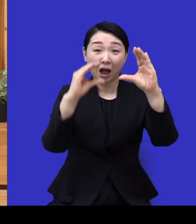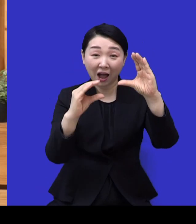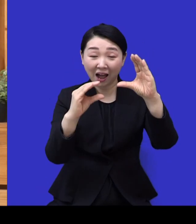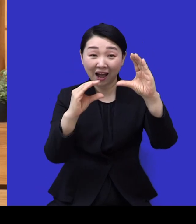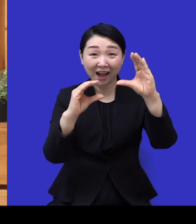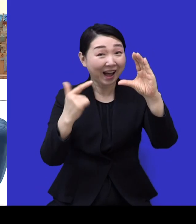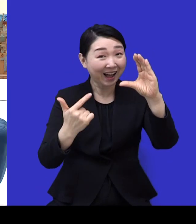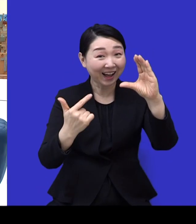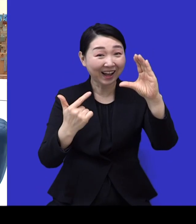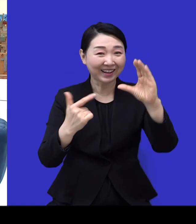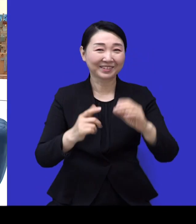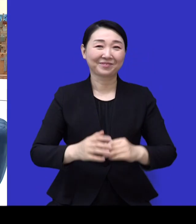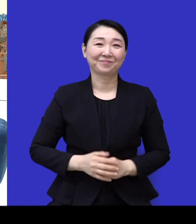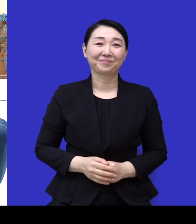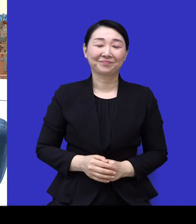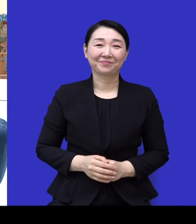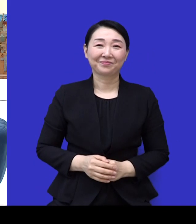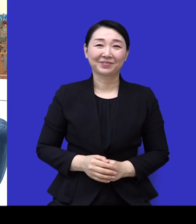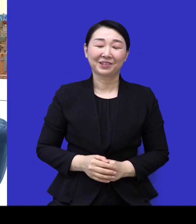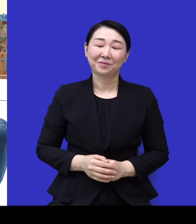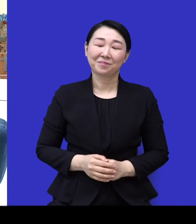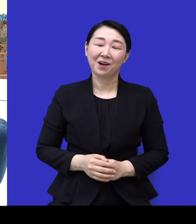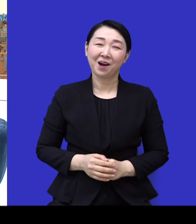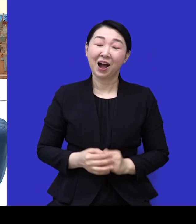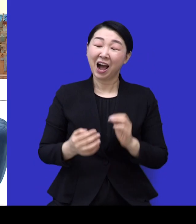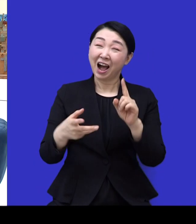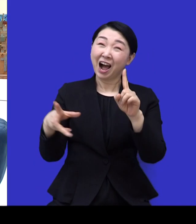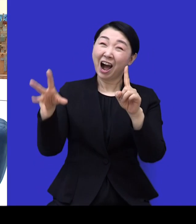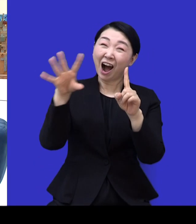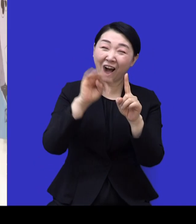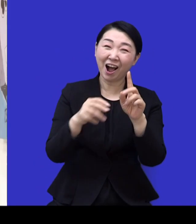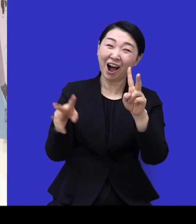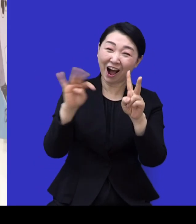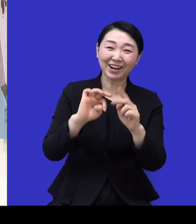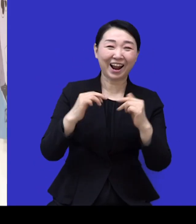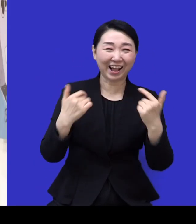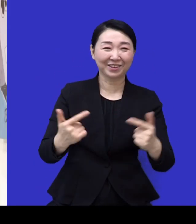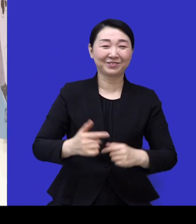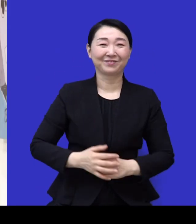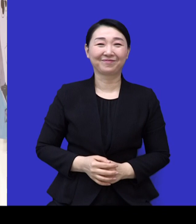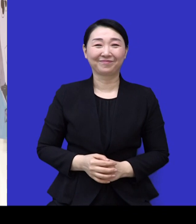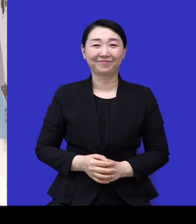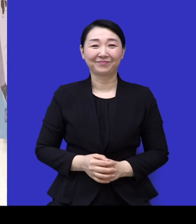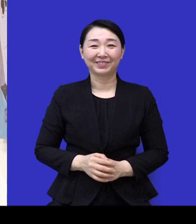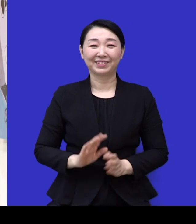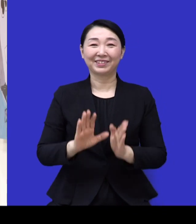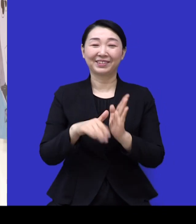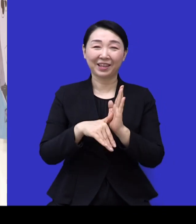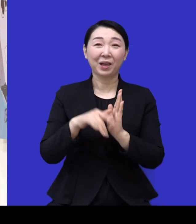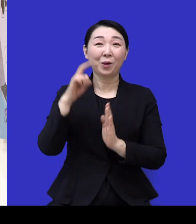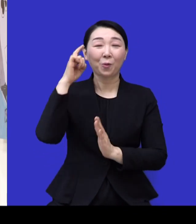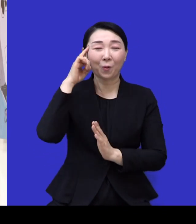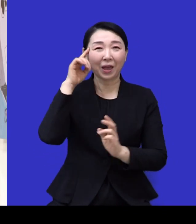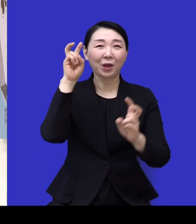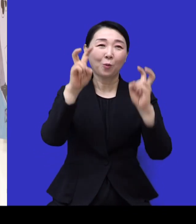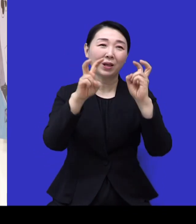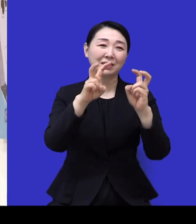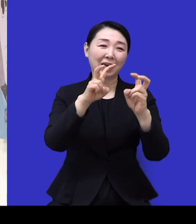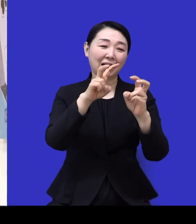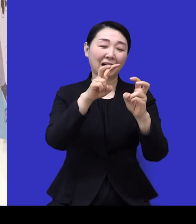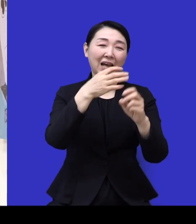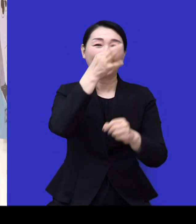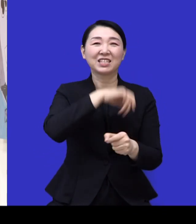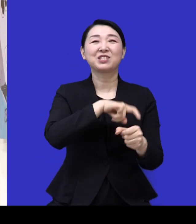싶은데 어떻습니까? 뭐 억소리는 아니었던 것 같고요. 네. 그때는 이제 기업의 이윤을 추구하는 회사를 했다면